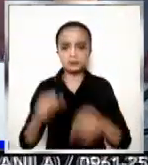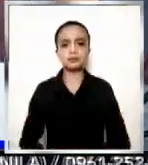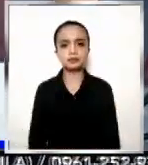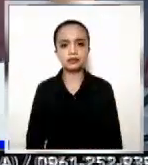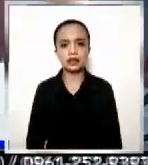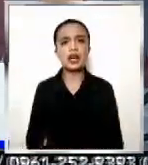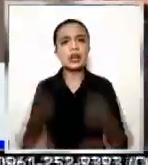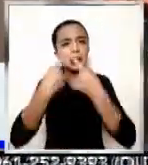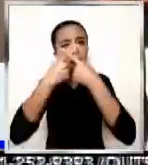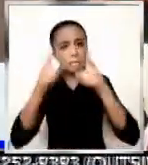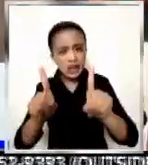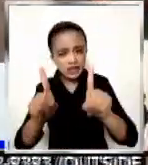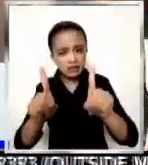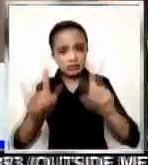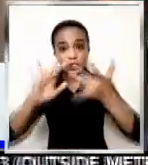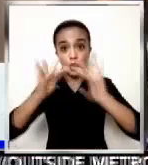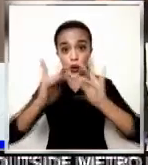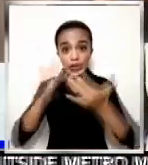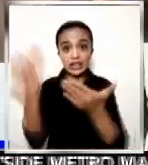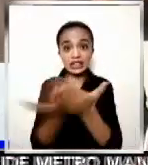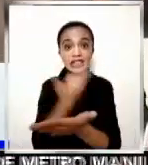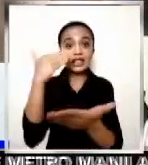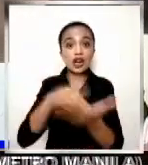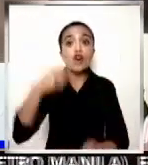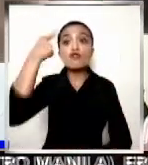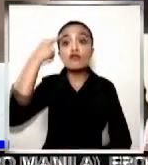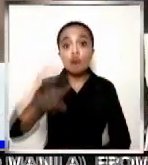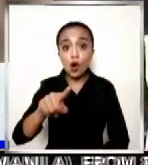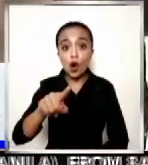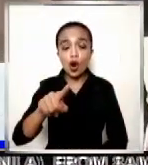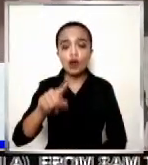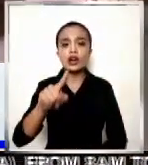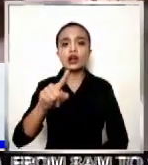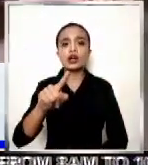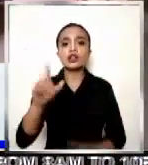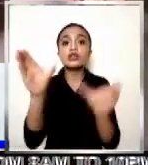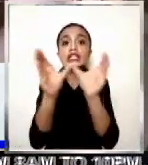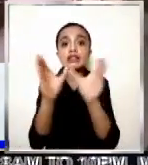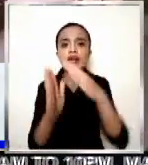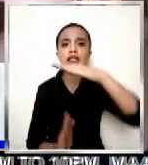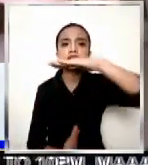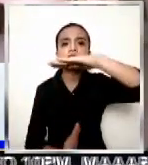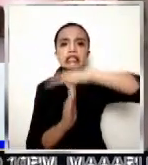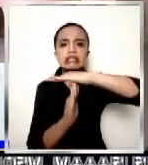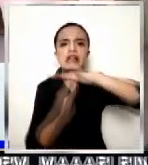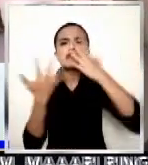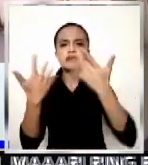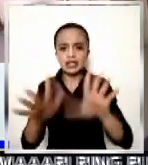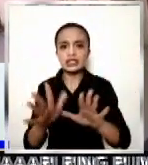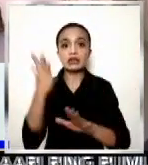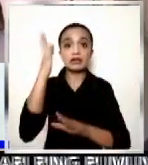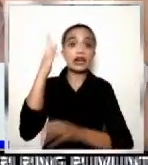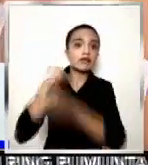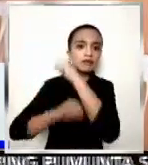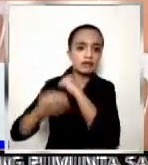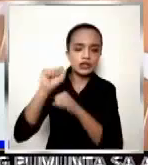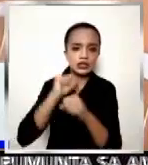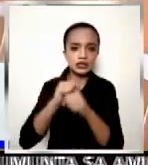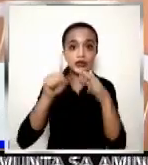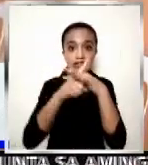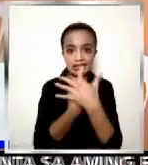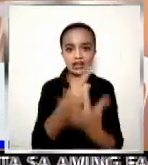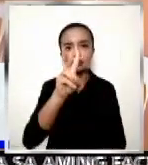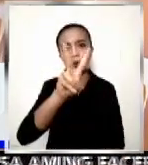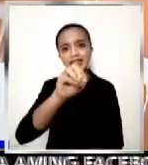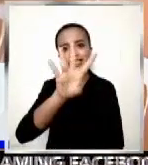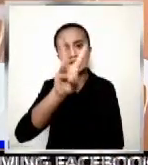online renewal ay para lamang sa mga napasuna ang clearance sa nakalipas na 5 taon o mula 2016. Kung mas matagal